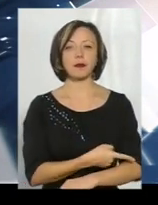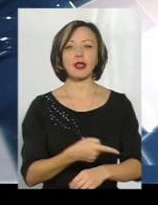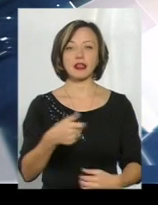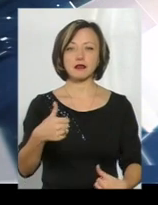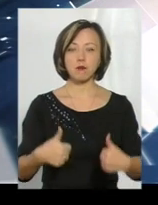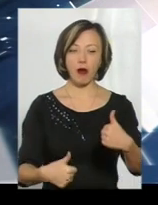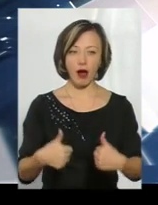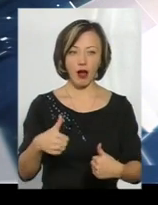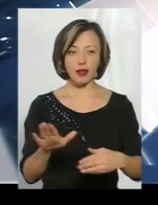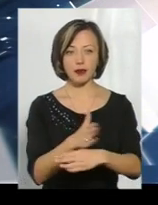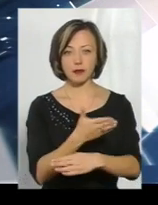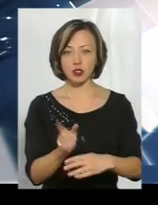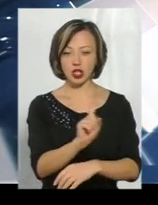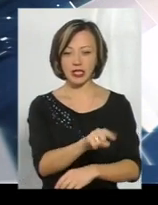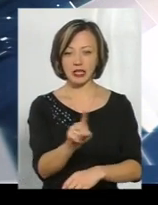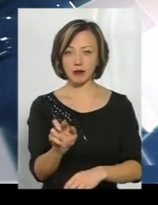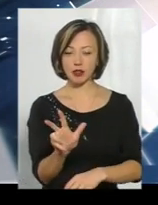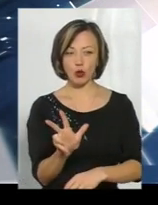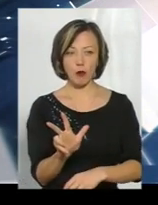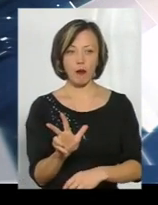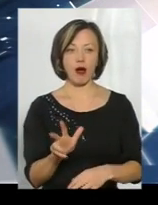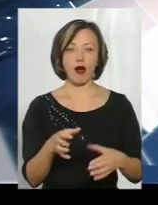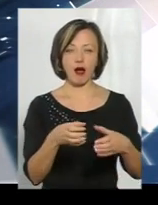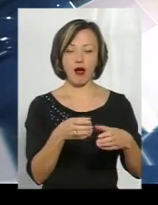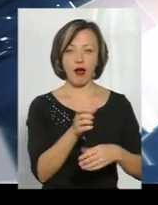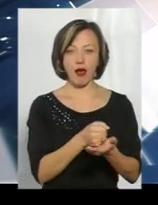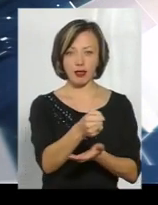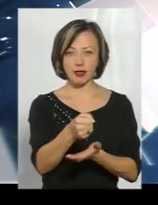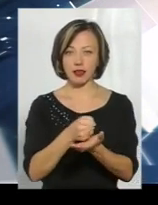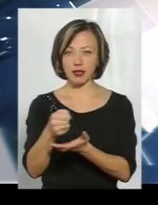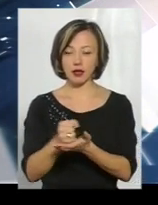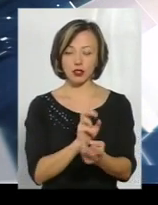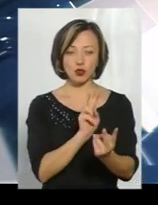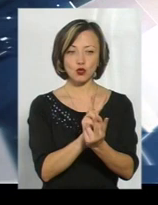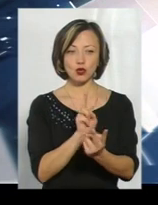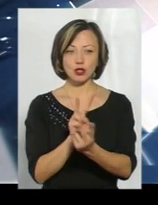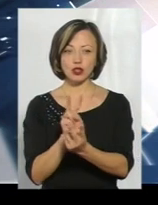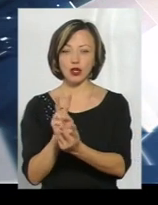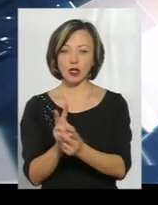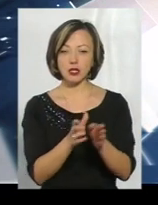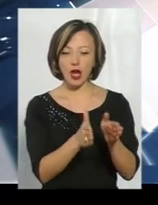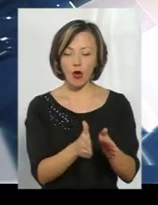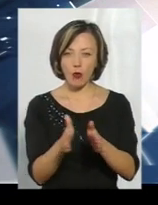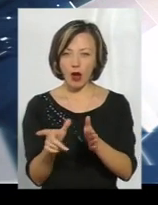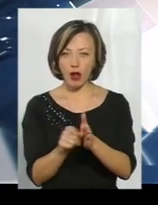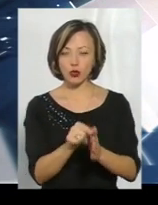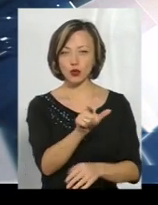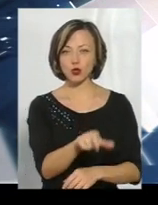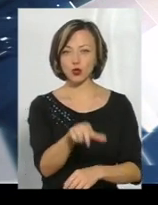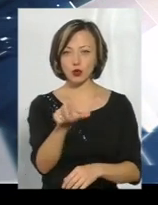змагання між цими кандидатами. Вони зустрічаються регулярно в округах з виборцями